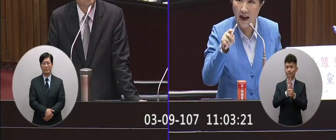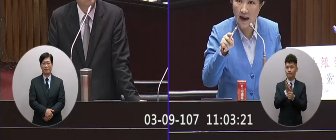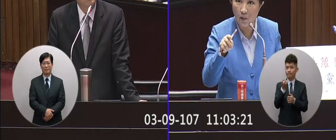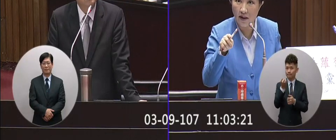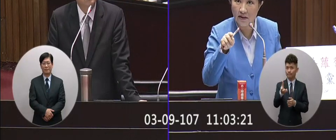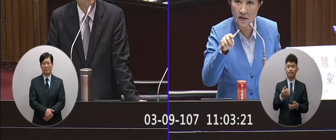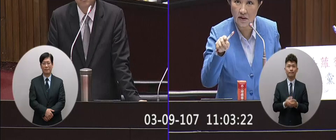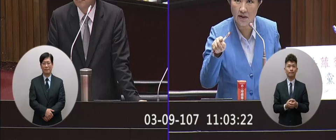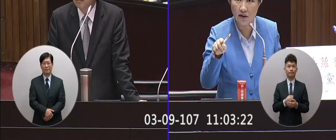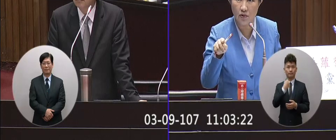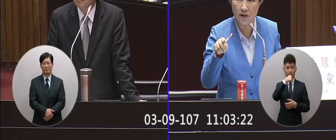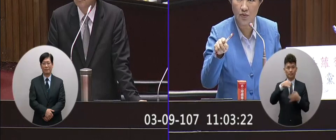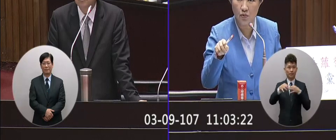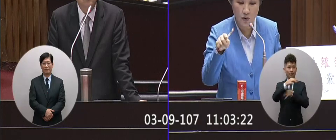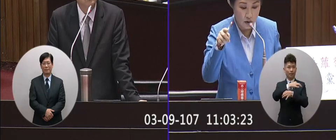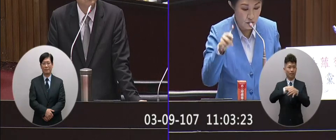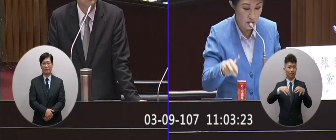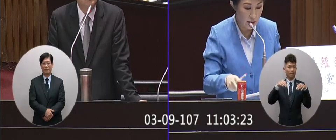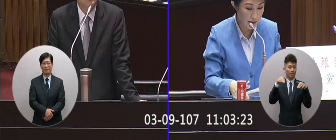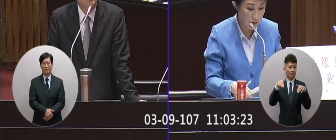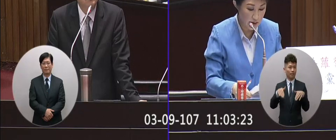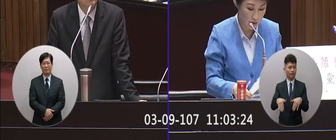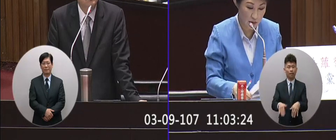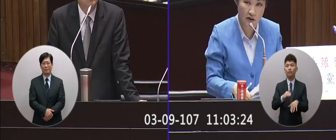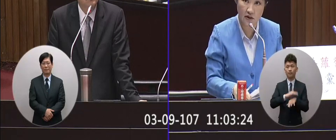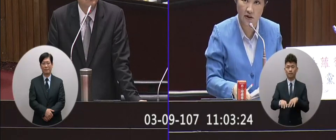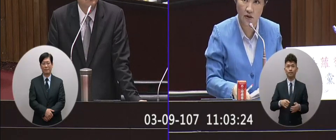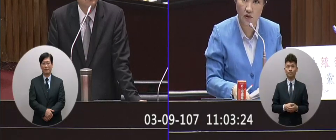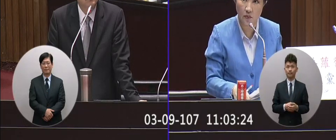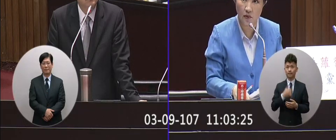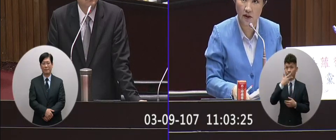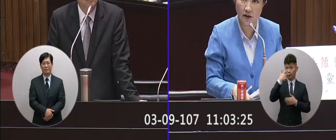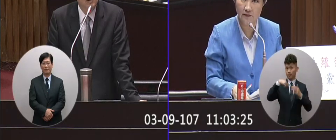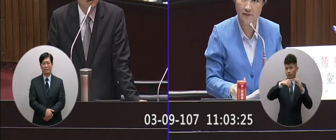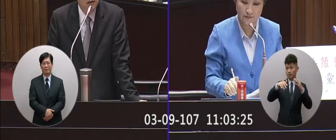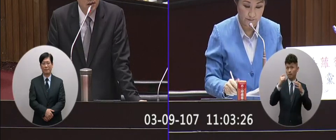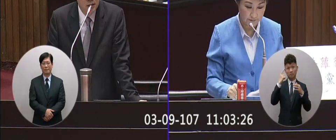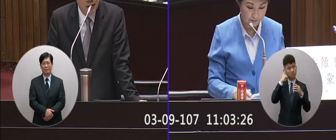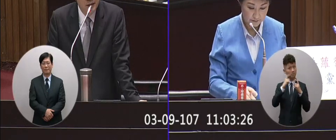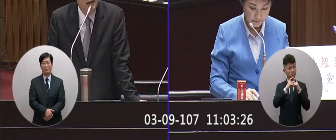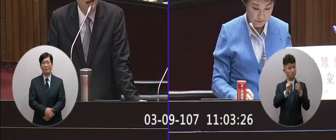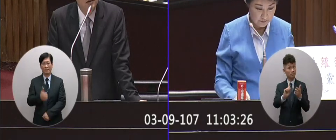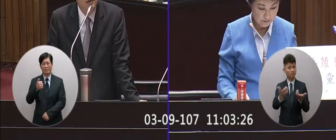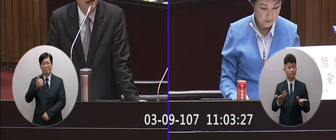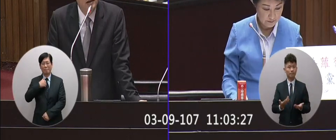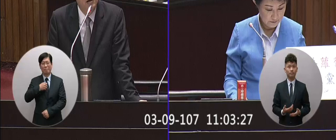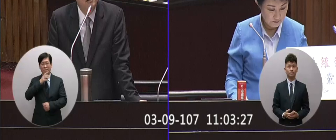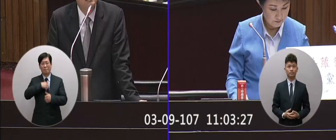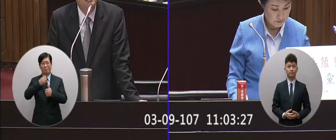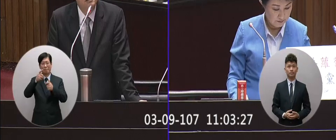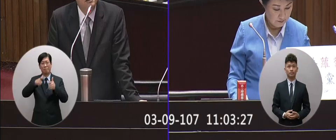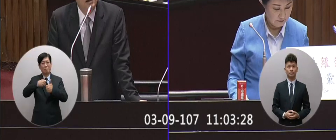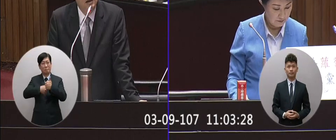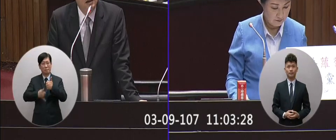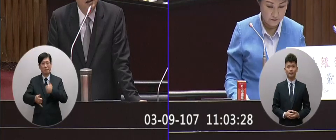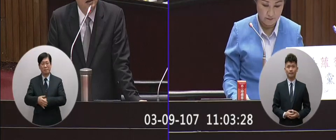有，而是台湾经济在流失当中。所以赖院长对这个事情有什么回应？ 是，感谢刘委员